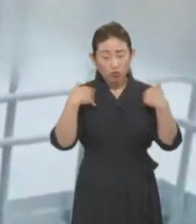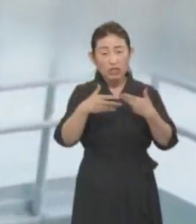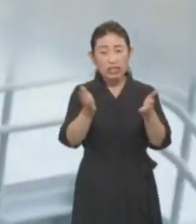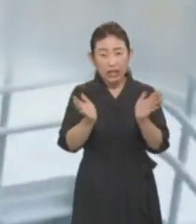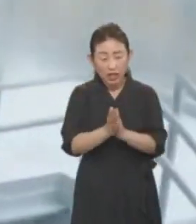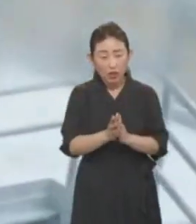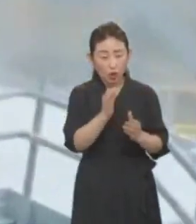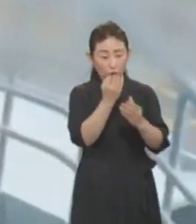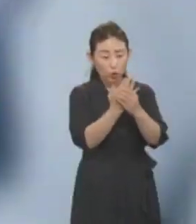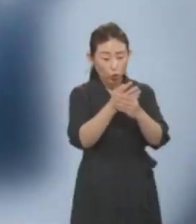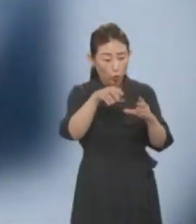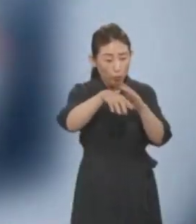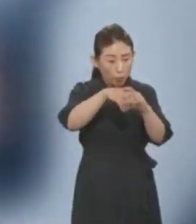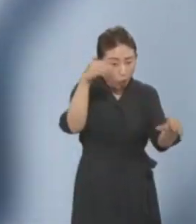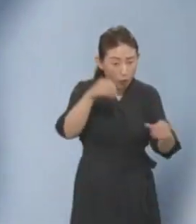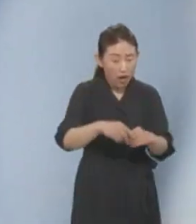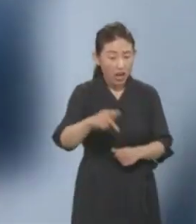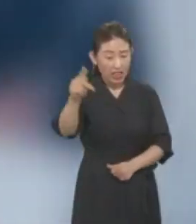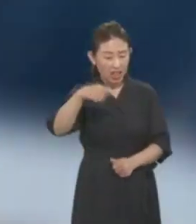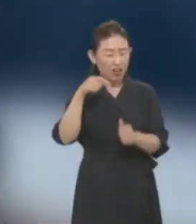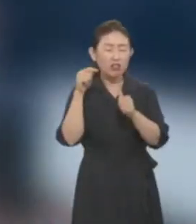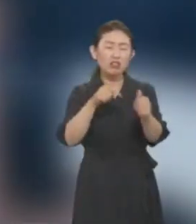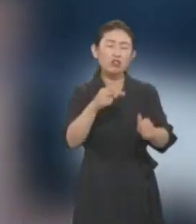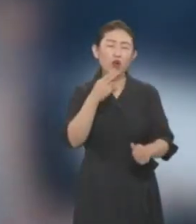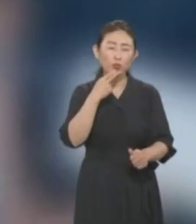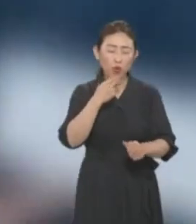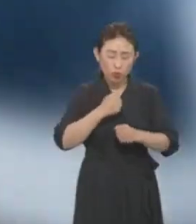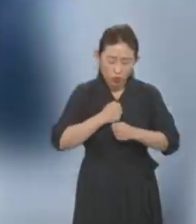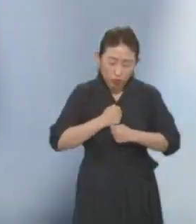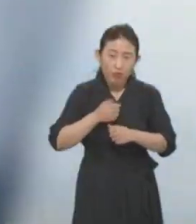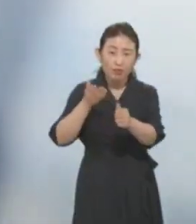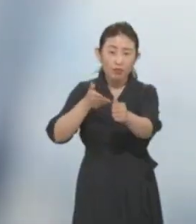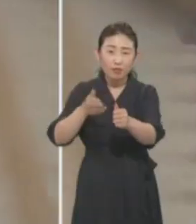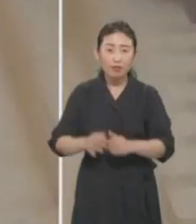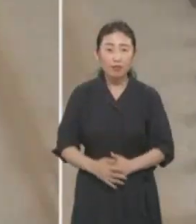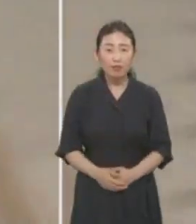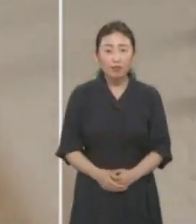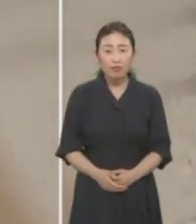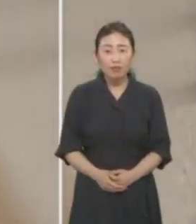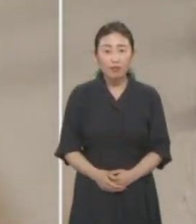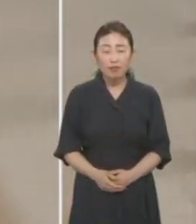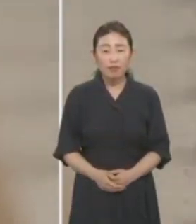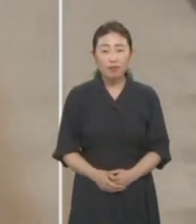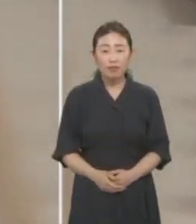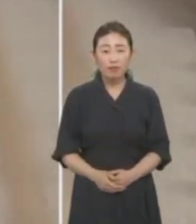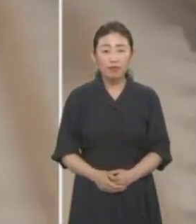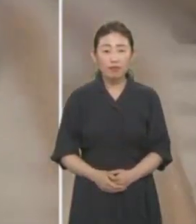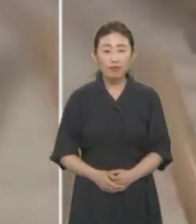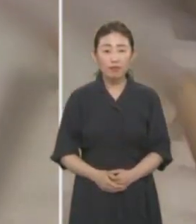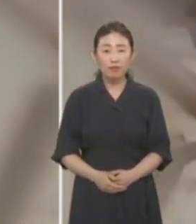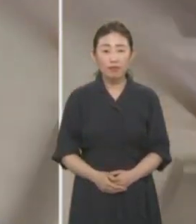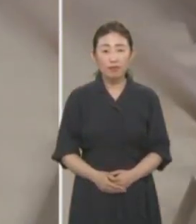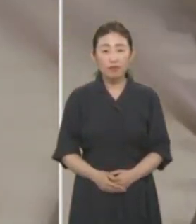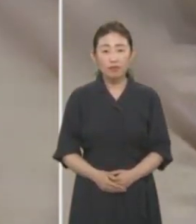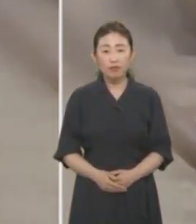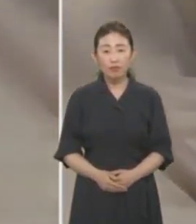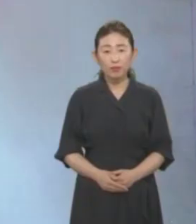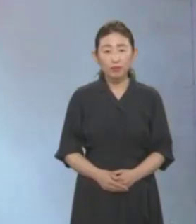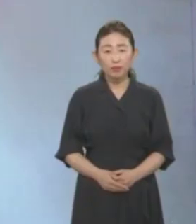현금 인출이나 대출 등을 요구하지 않는다며 각별한 유의를 당부했습니다. TJB 조형준입니다.